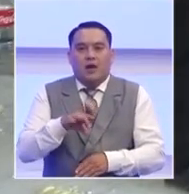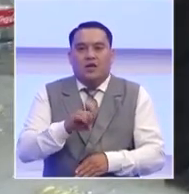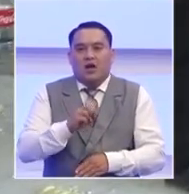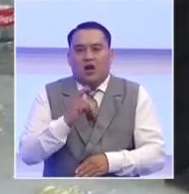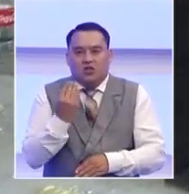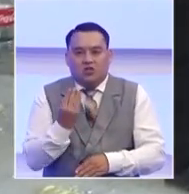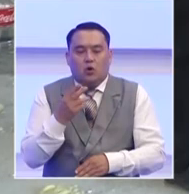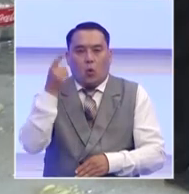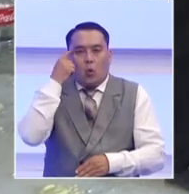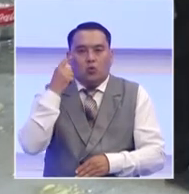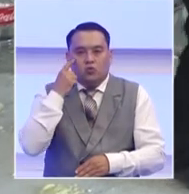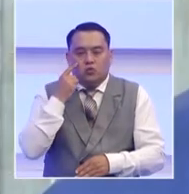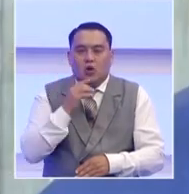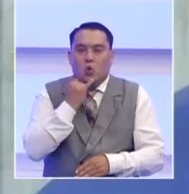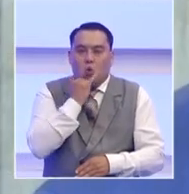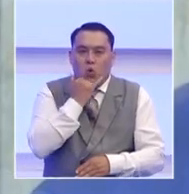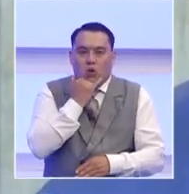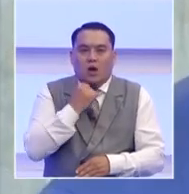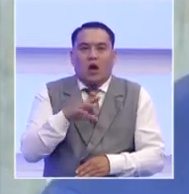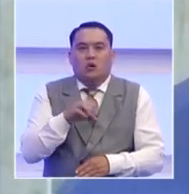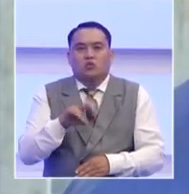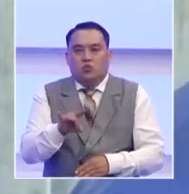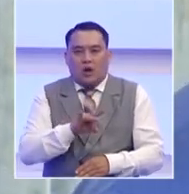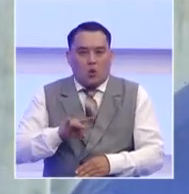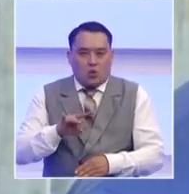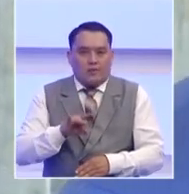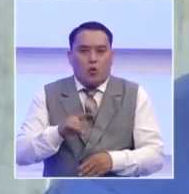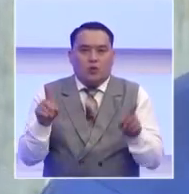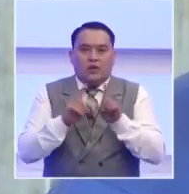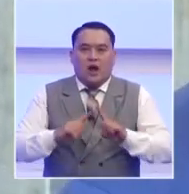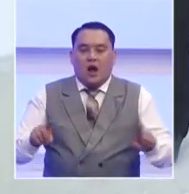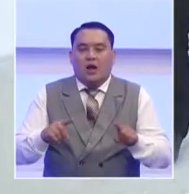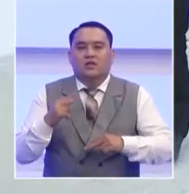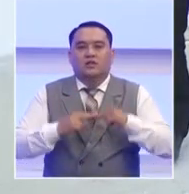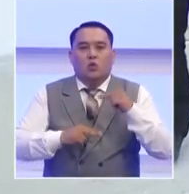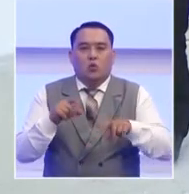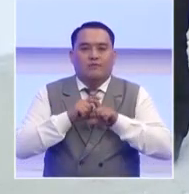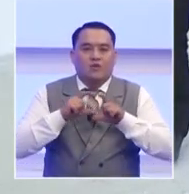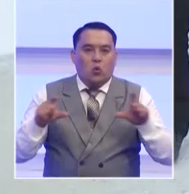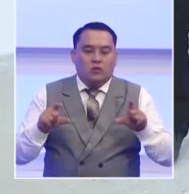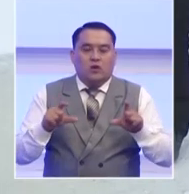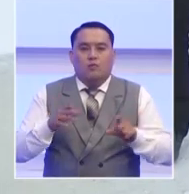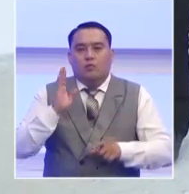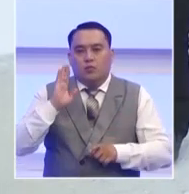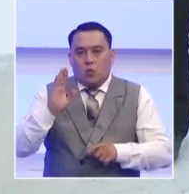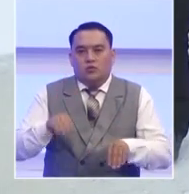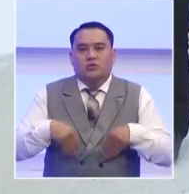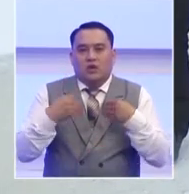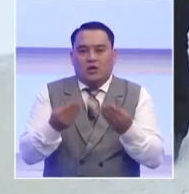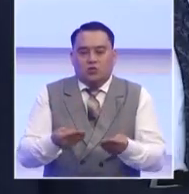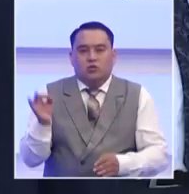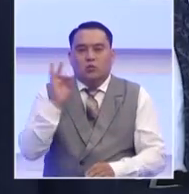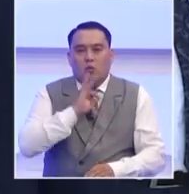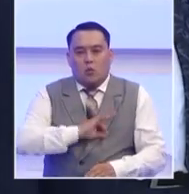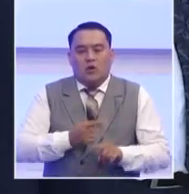Балхашском, Кукцузском, Уйгурском, Карасайском и Аксузском районах. Уникальные в своем роде архитектурные строения сдадут в